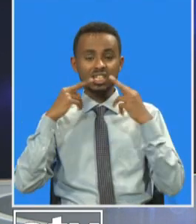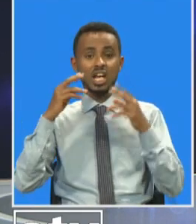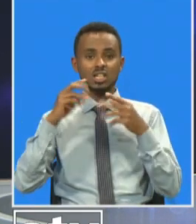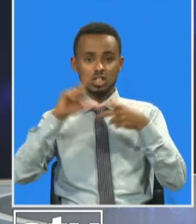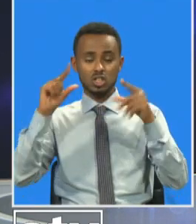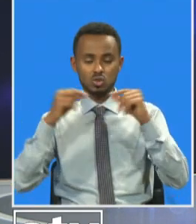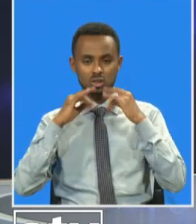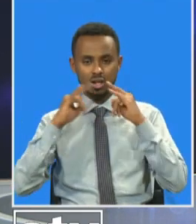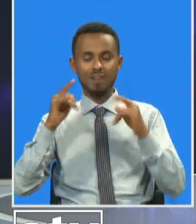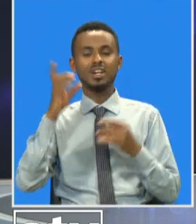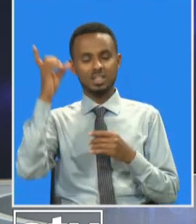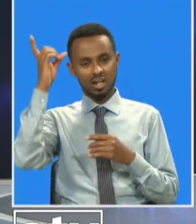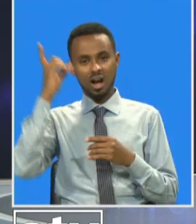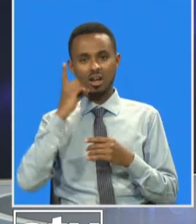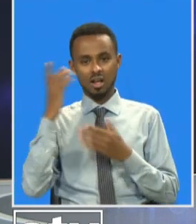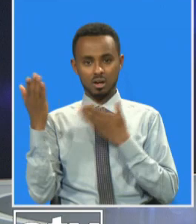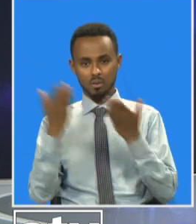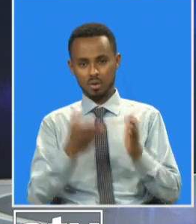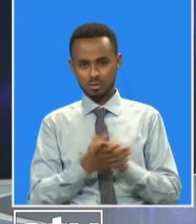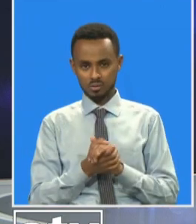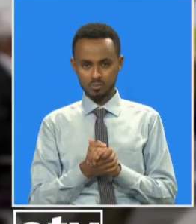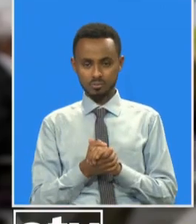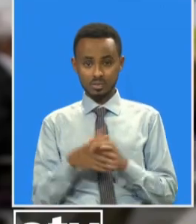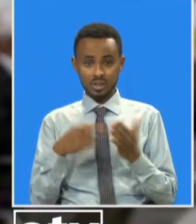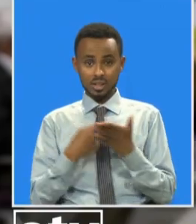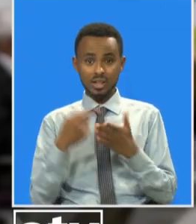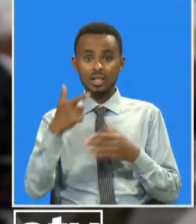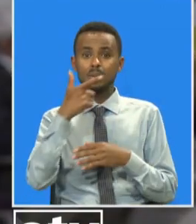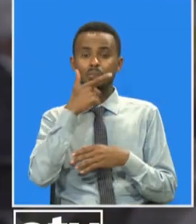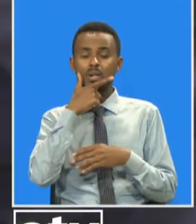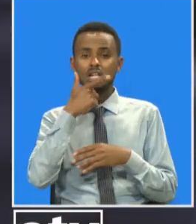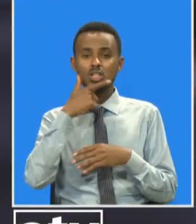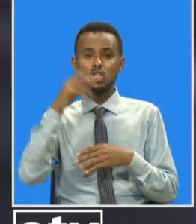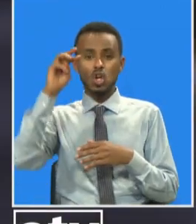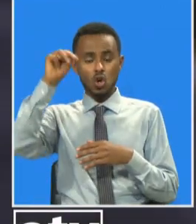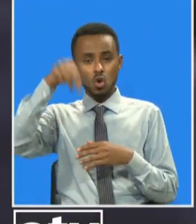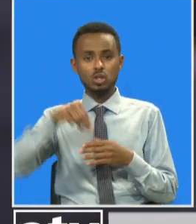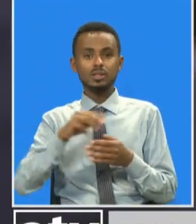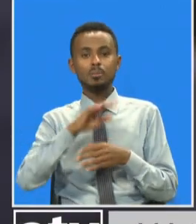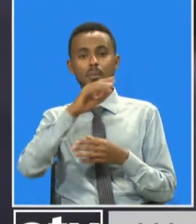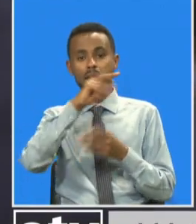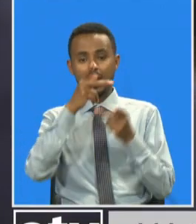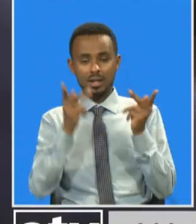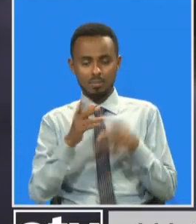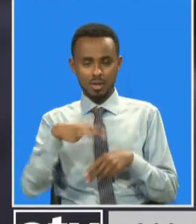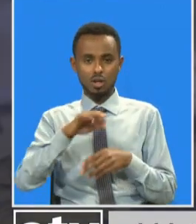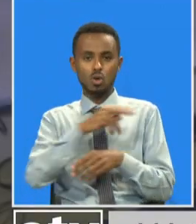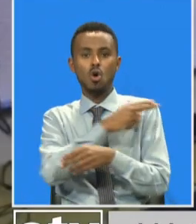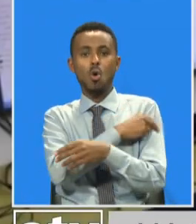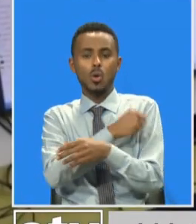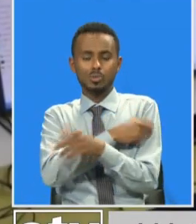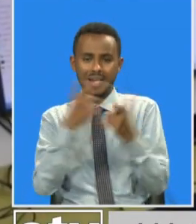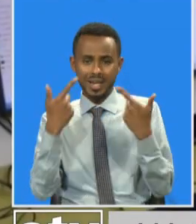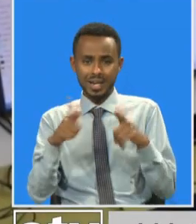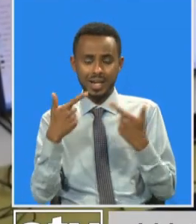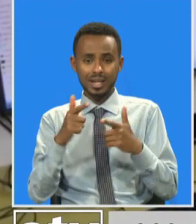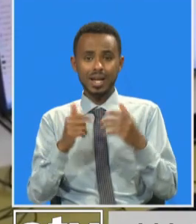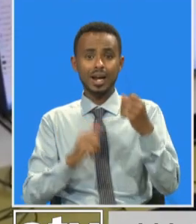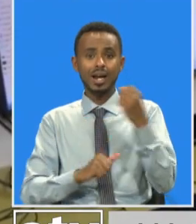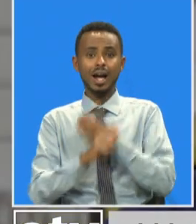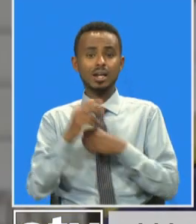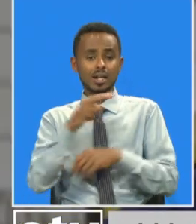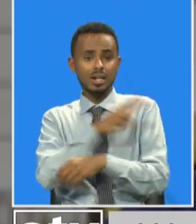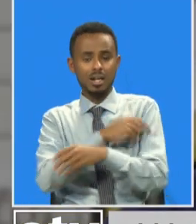ዘገባ ፋስካ ያሉት አቀርባለች። ይህ በእንግሊዝ ኖርዝዊች ፓርክ የሚገኘው ሆስፒታል የድንገተኛ አደጋ